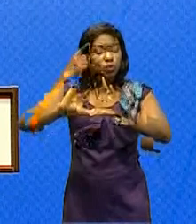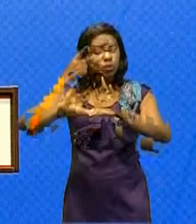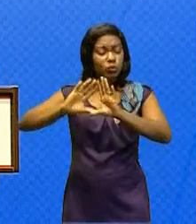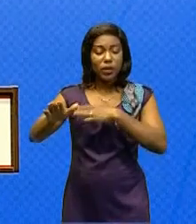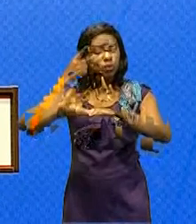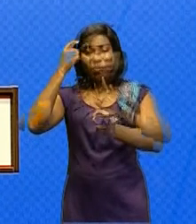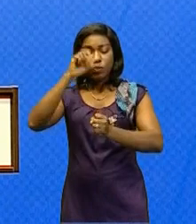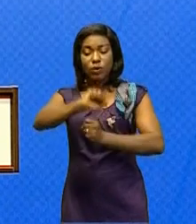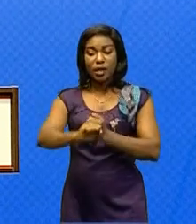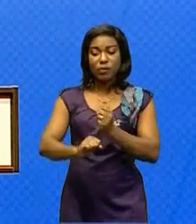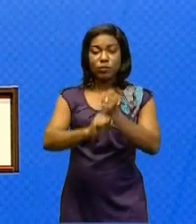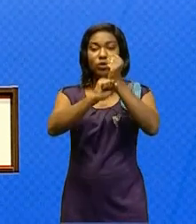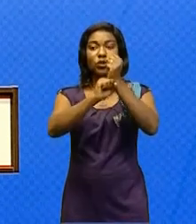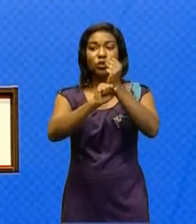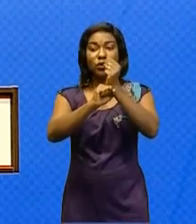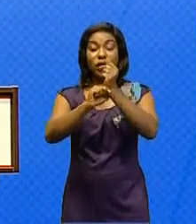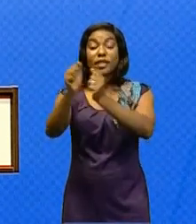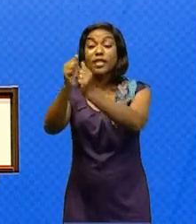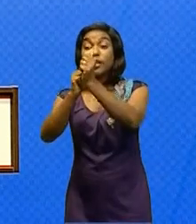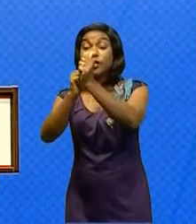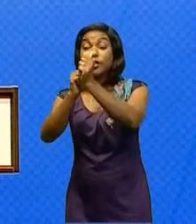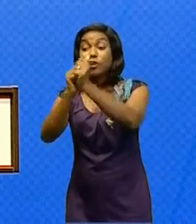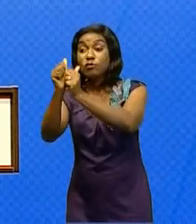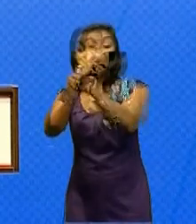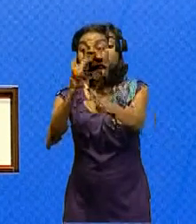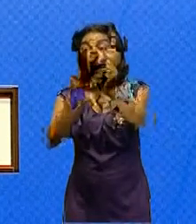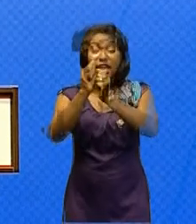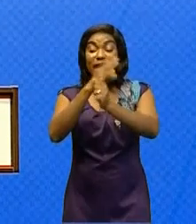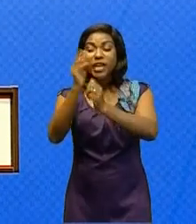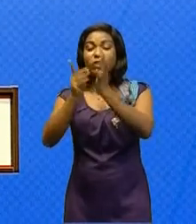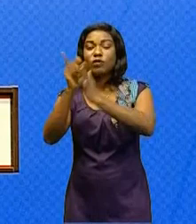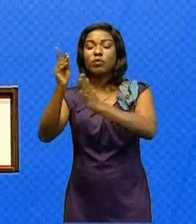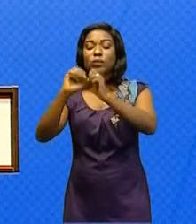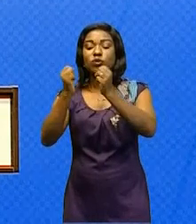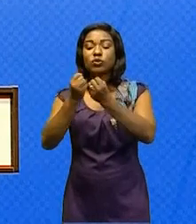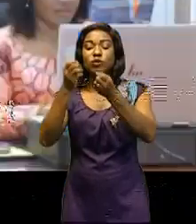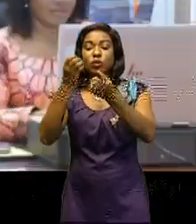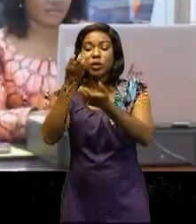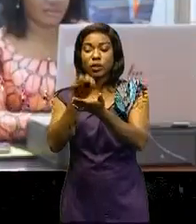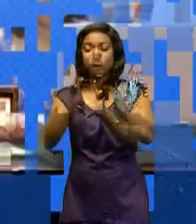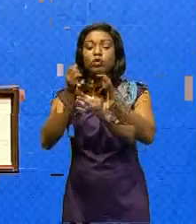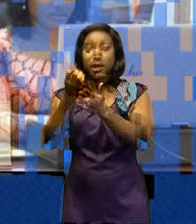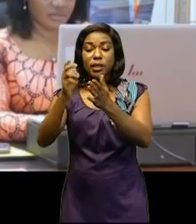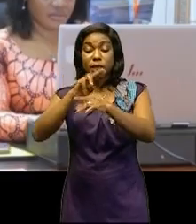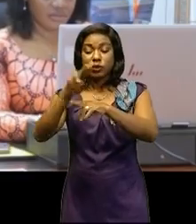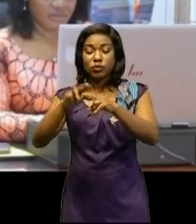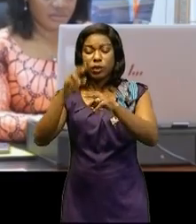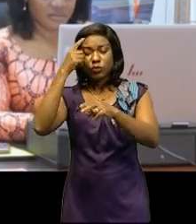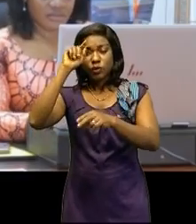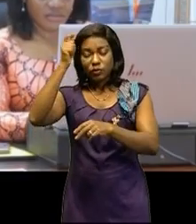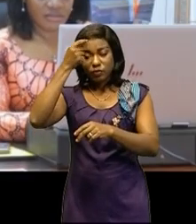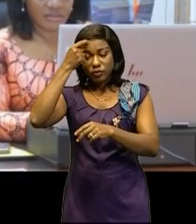la protection des ressources forestières et du développement socio-économique national. Pour le gouvernement,